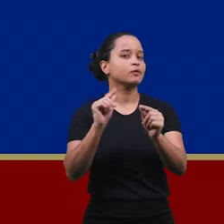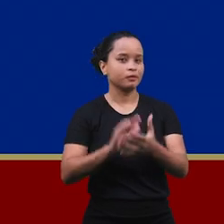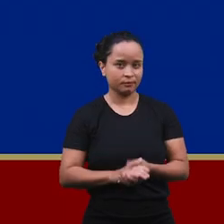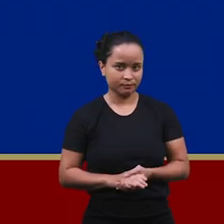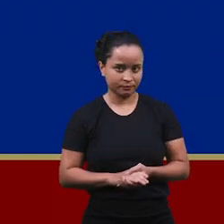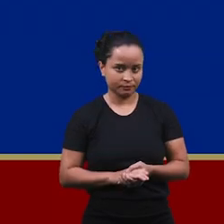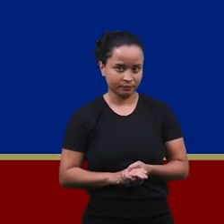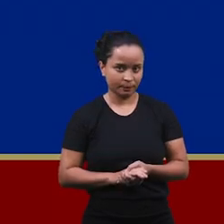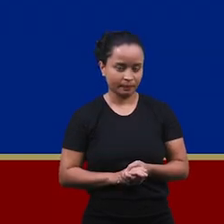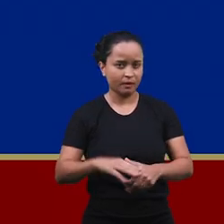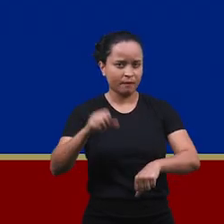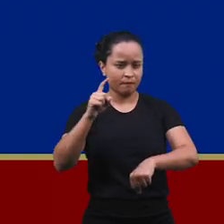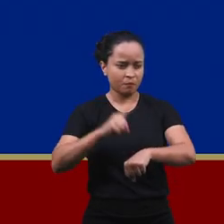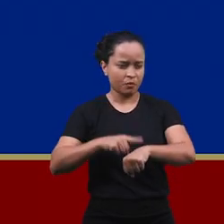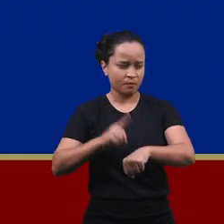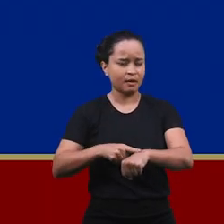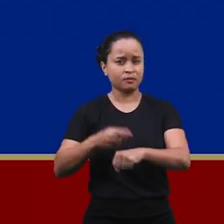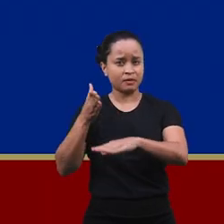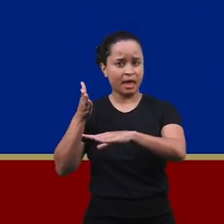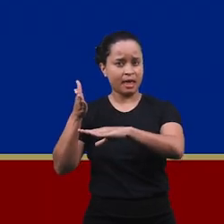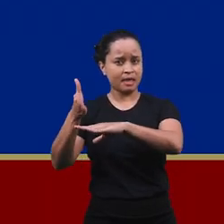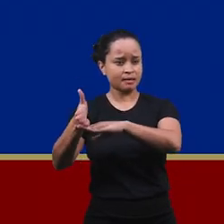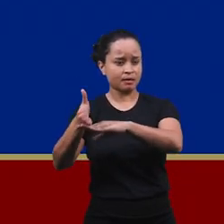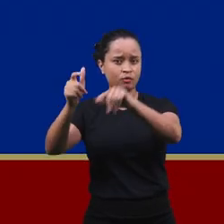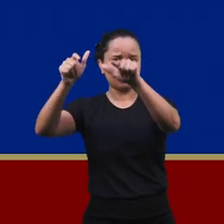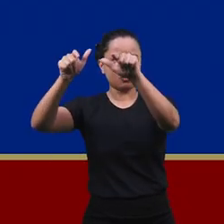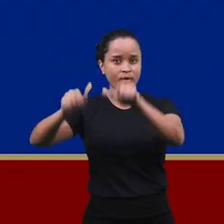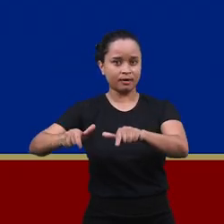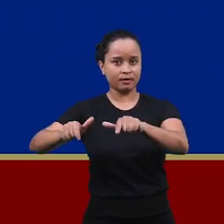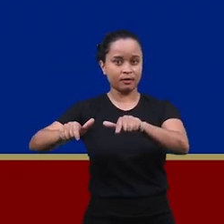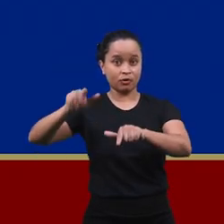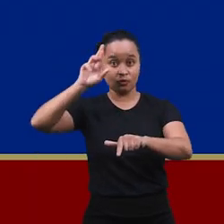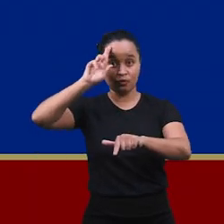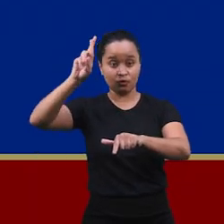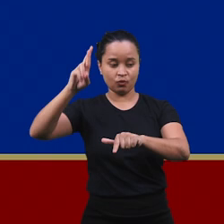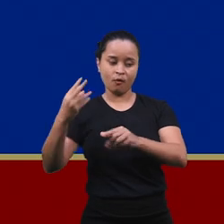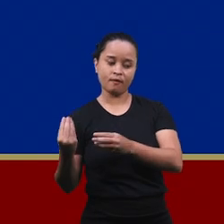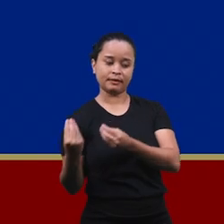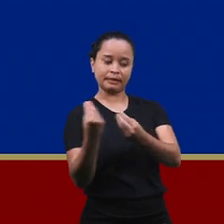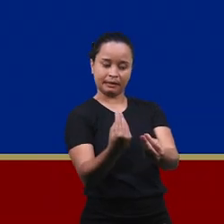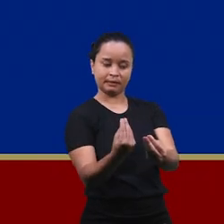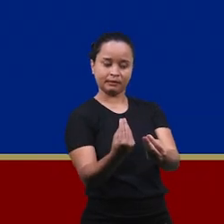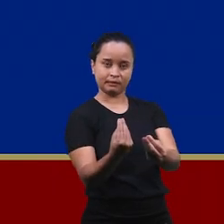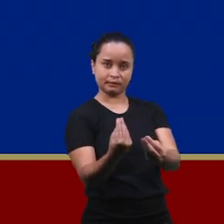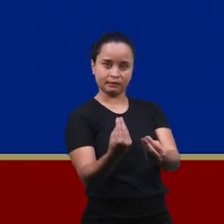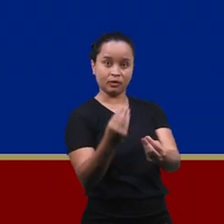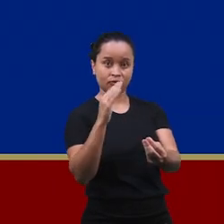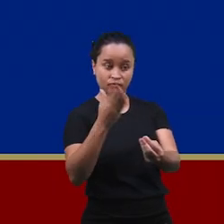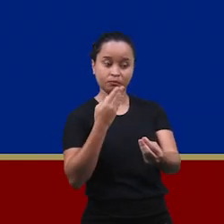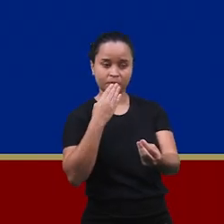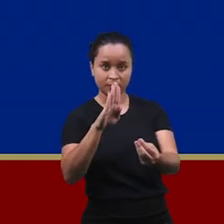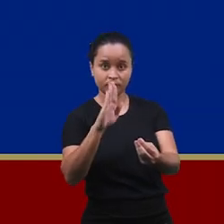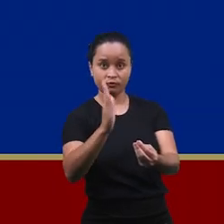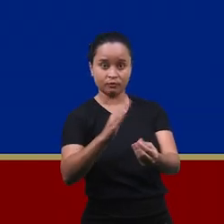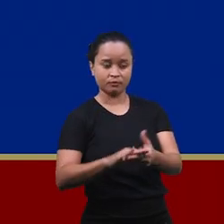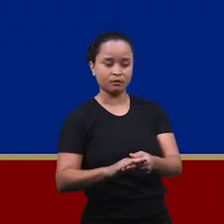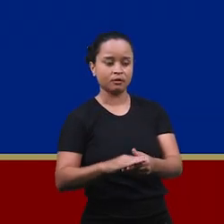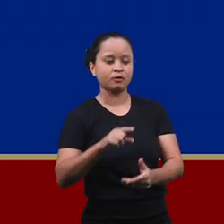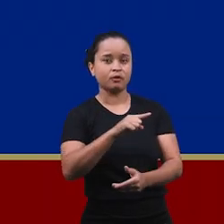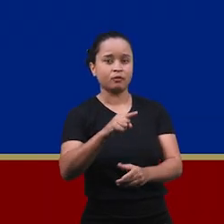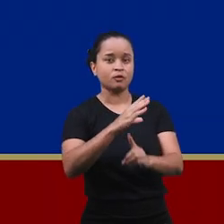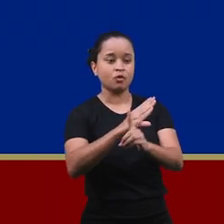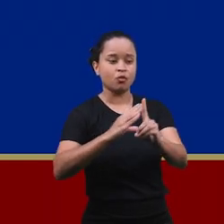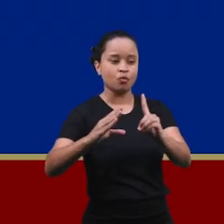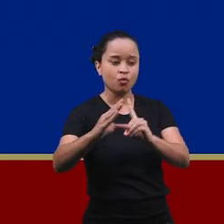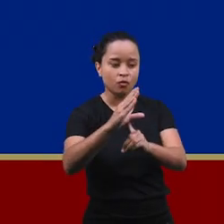il se passera que quand vous allez entrer dans la terre que le Seigneur vous donnera, Exode 12, 25, comme il a dit, vous